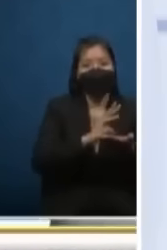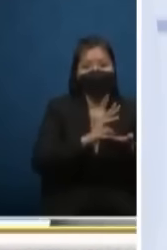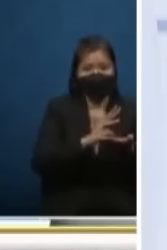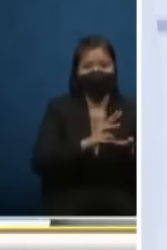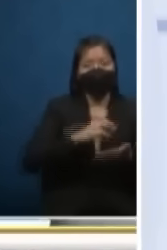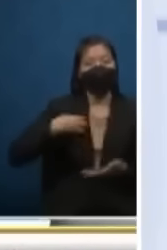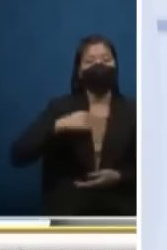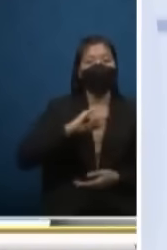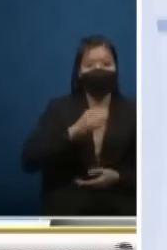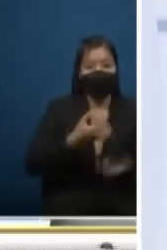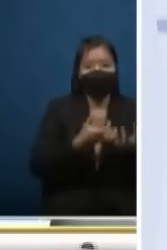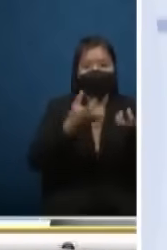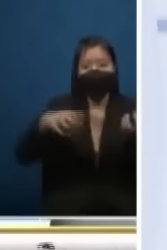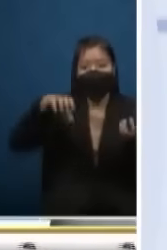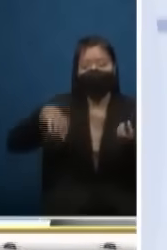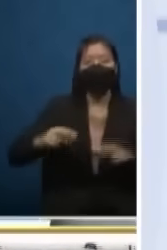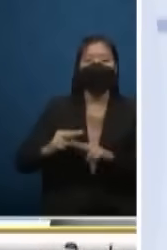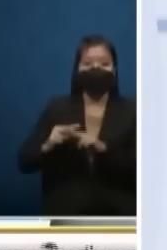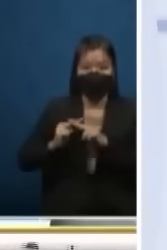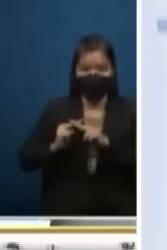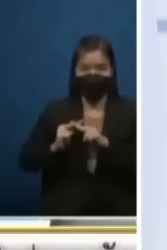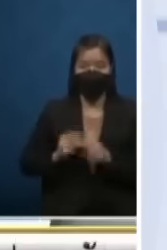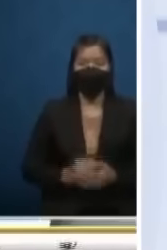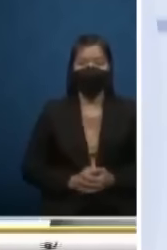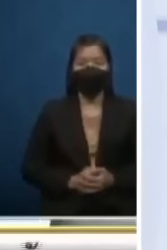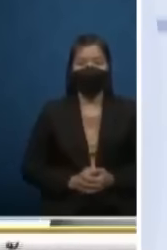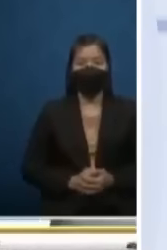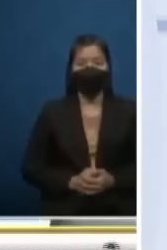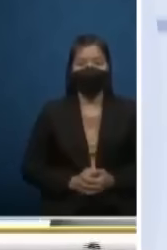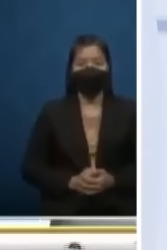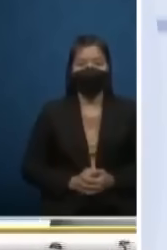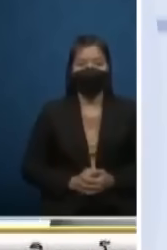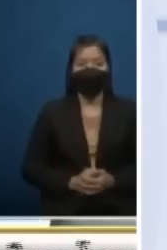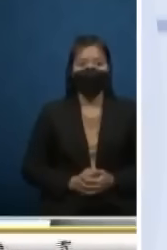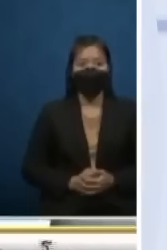ได้นายกที่มาจากพรรคของเขาก็เลยทำเชิงสัญลักษณ์ไปเลย ปิดซะเลย ปิดซะเลย